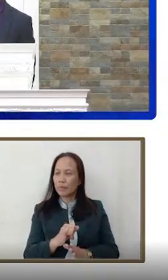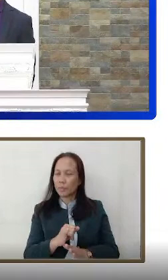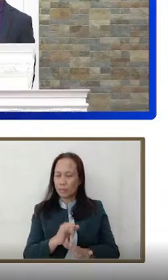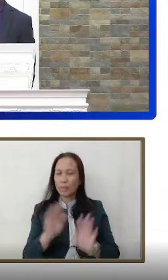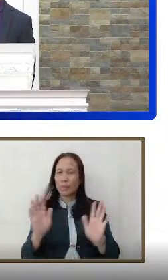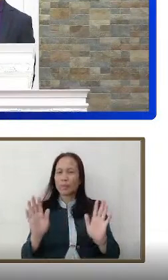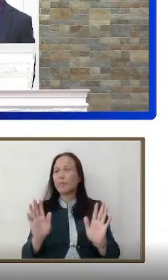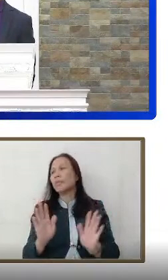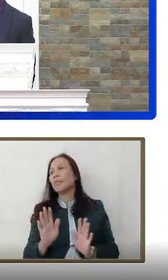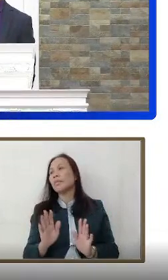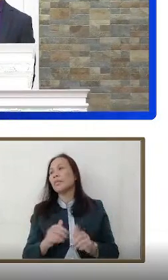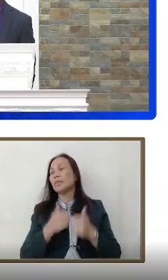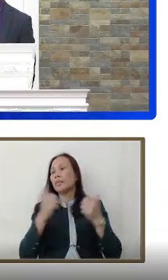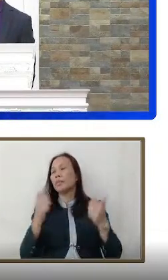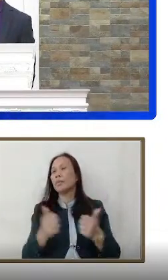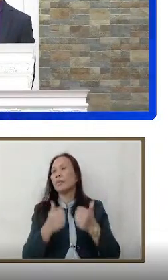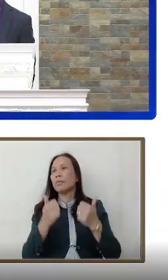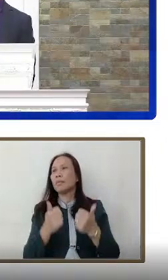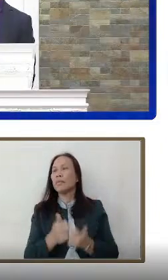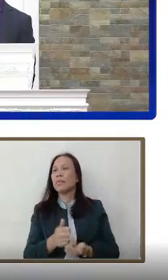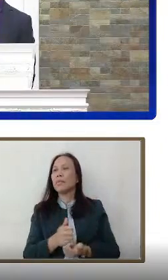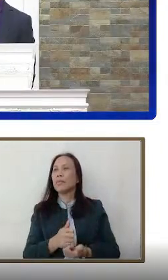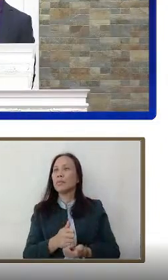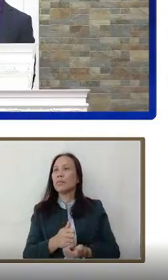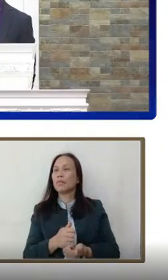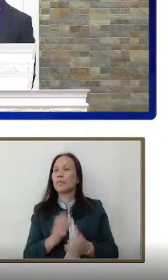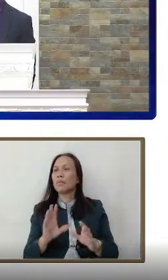28. Okay, pangilang anniversary yan, Brad?